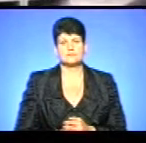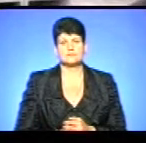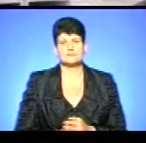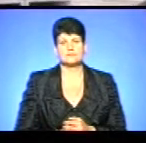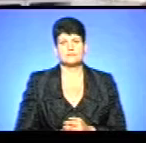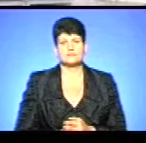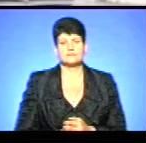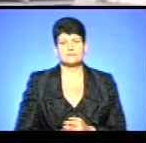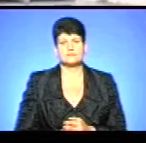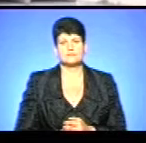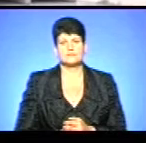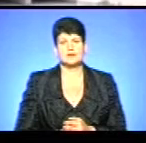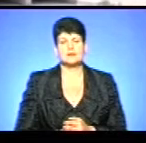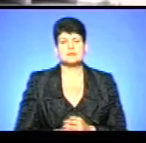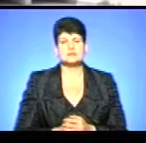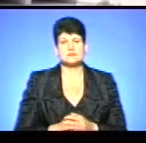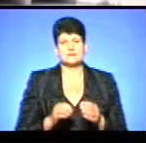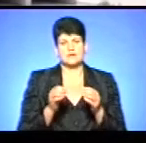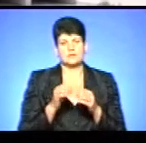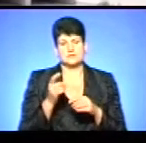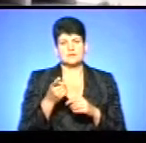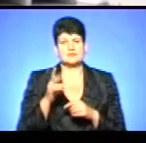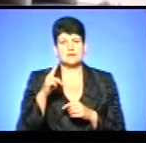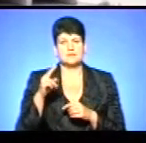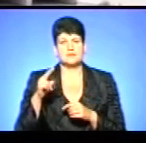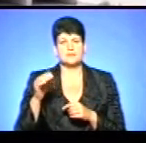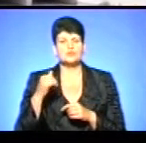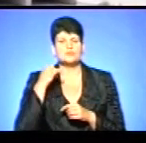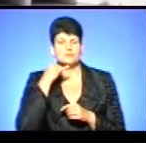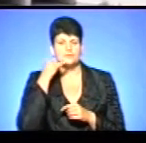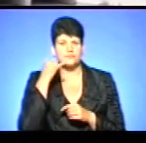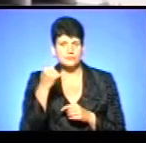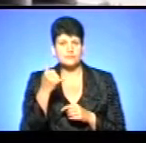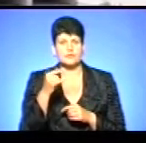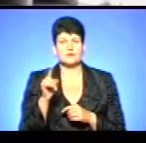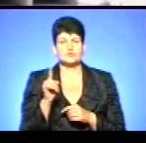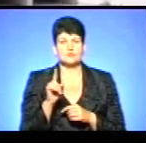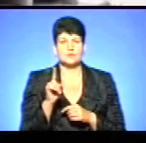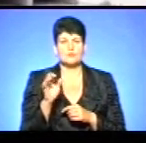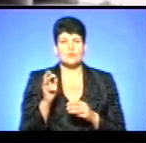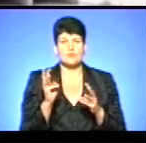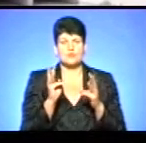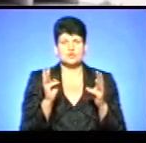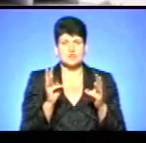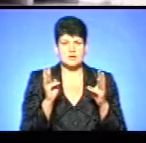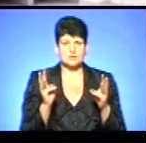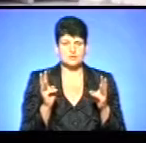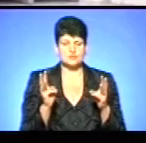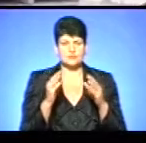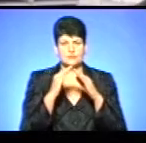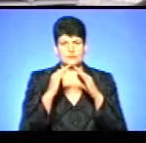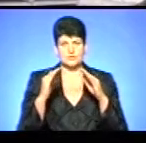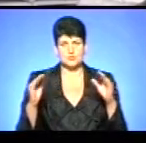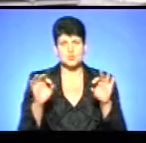О 3 годині 10 хвилин на пункт зв'язку частини ДПРЧ-11 поступило повідомлення про пожежу під навісом